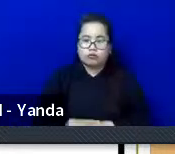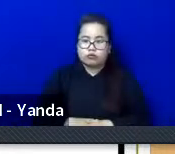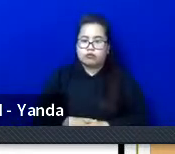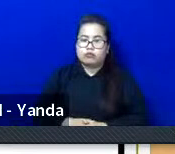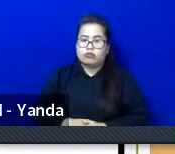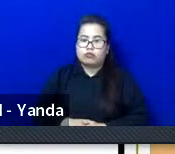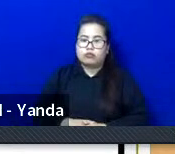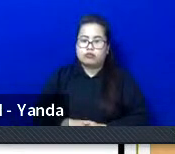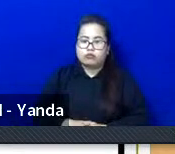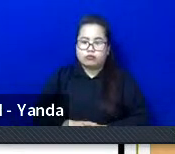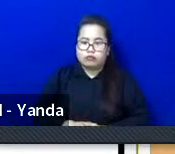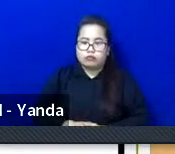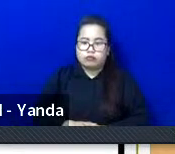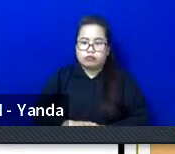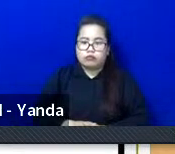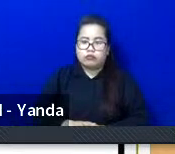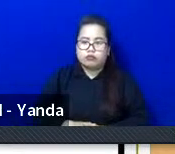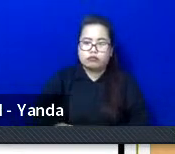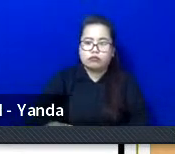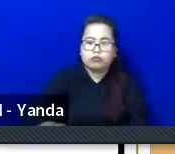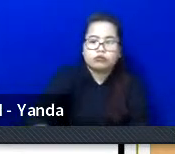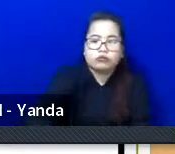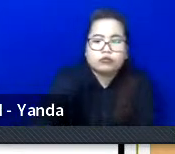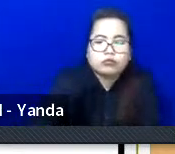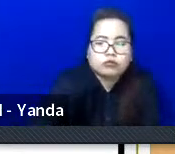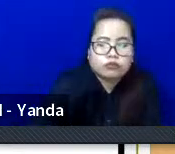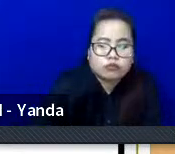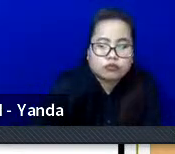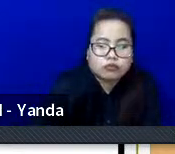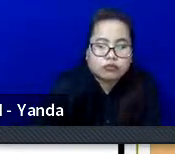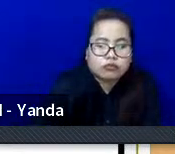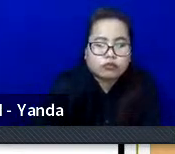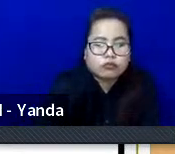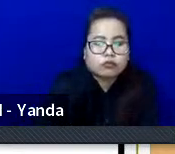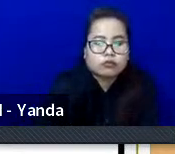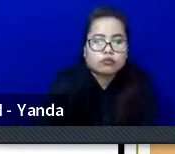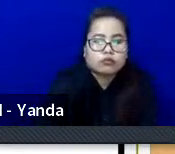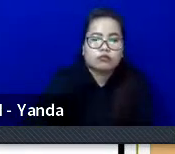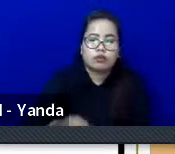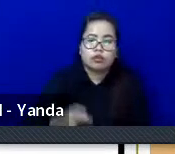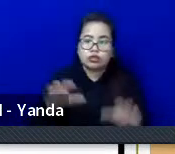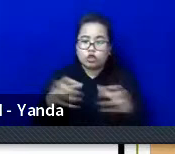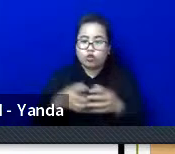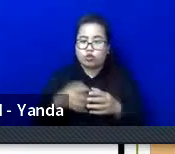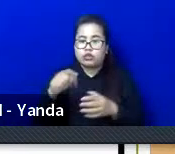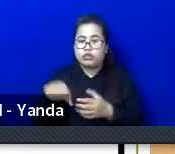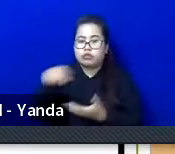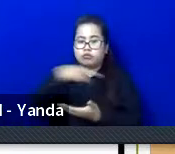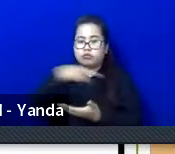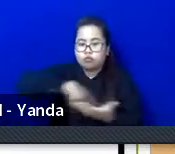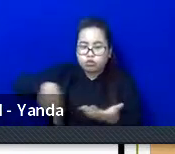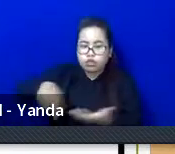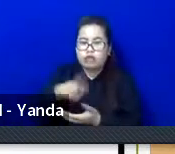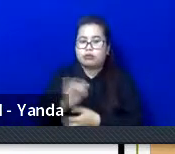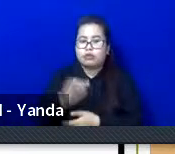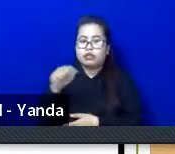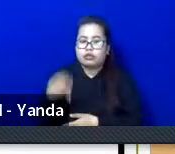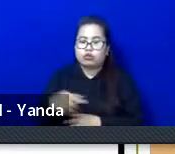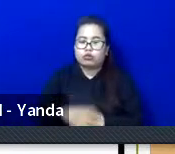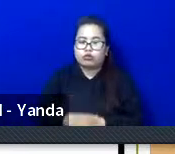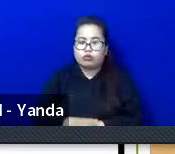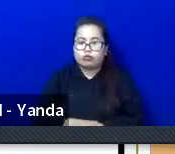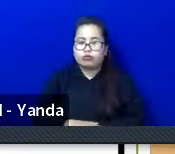ya. Nah, siklus ini akan terus berputar seperti itu. Bu Mamnuah, mohon Ya. maaf,